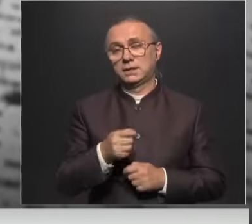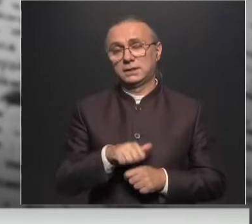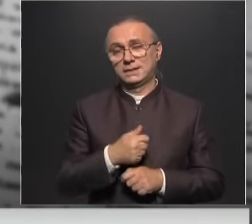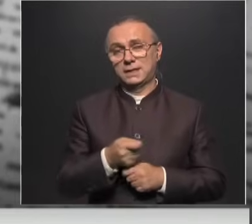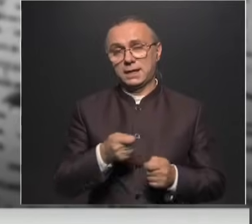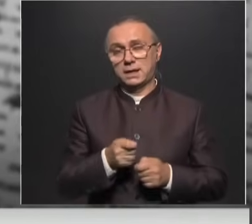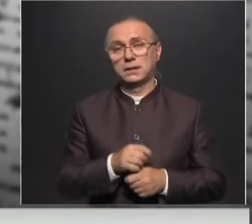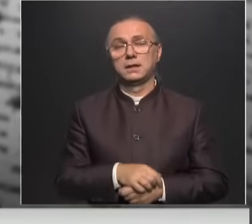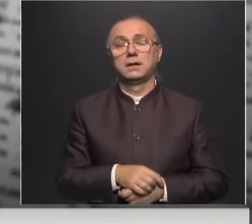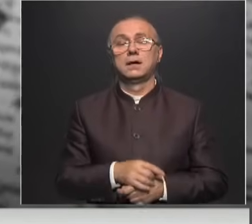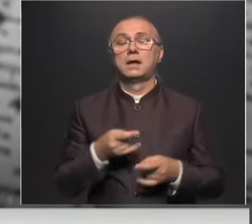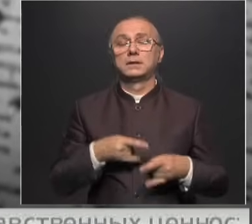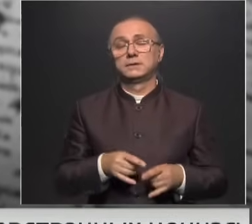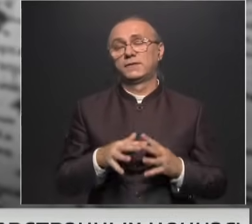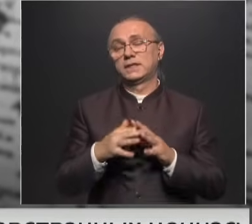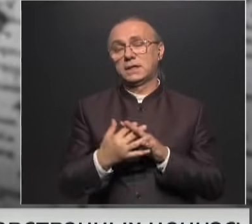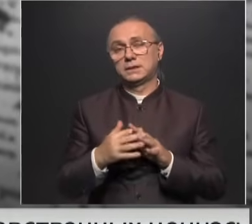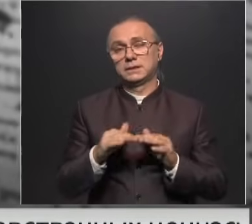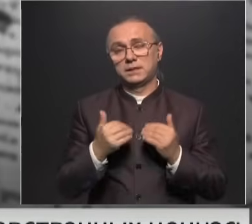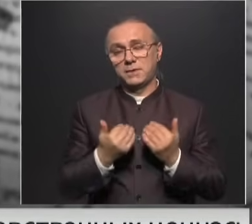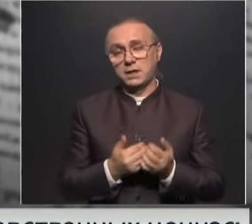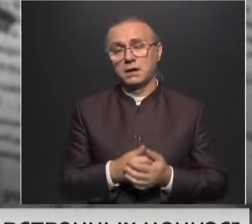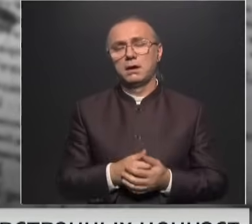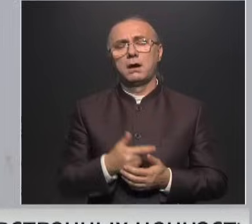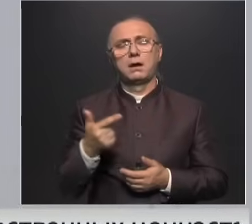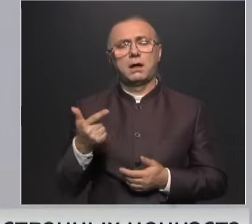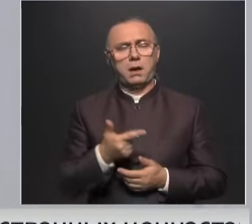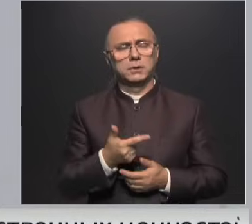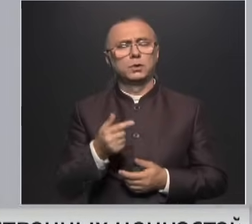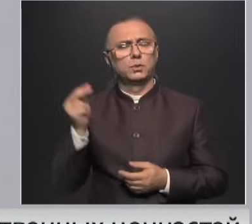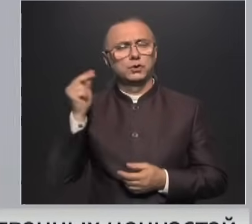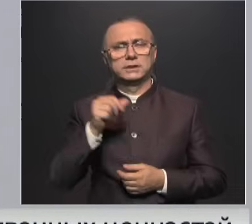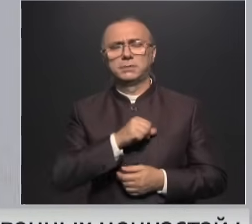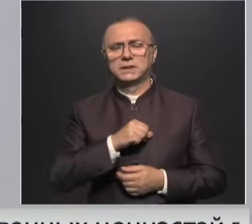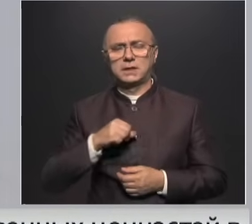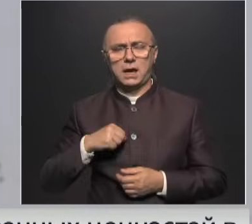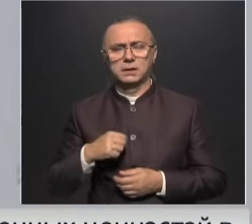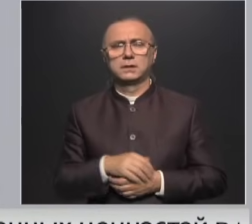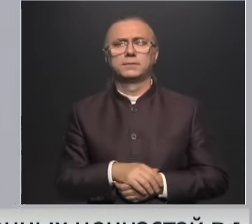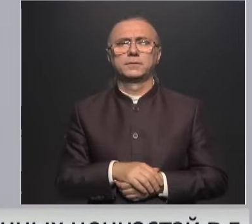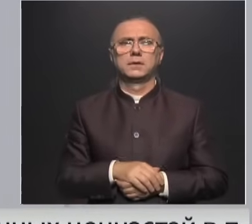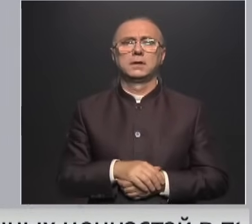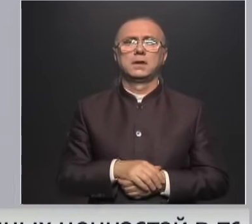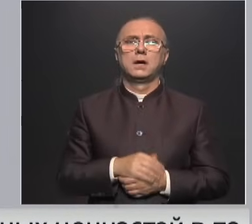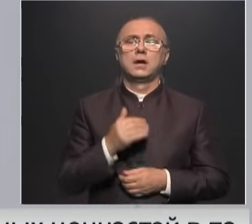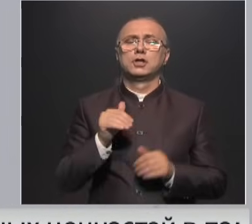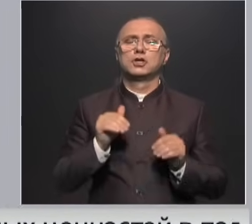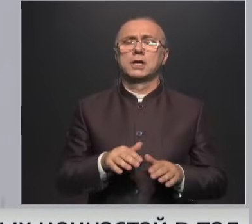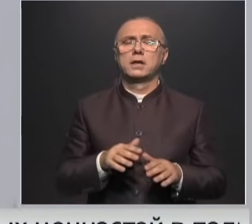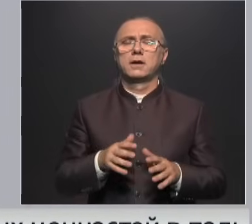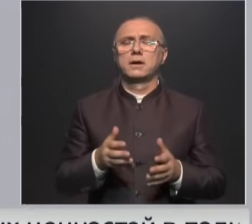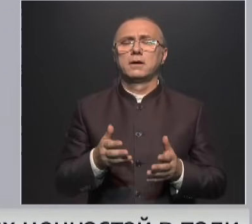семье. Грамоте обучался самостоятельно, по псалтире. Решение стать монахом Иван принял в достаточно